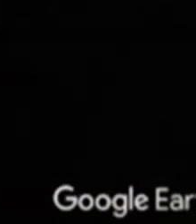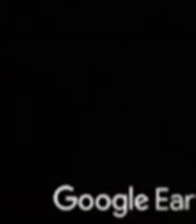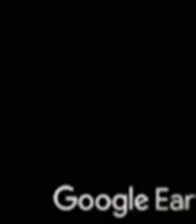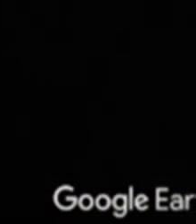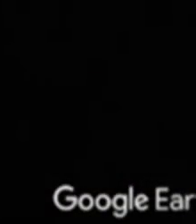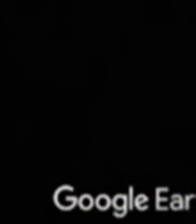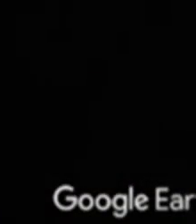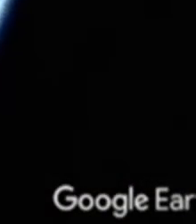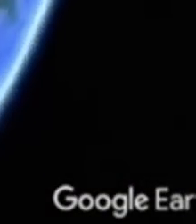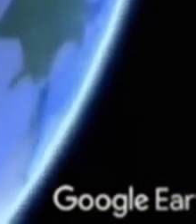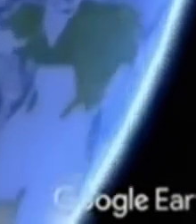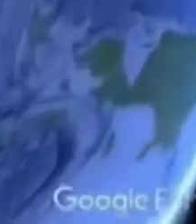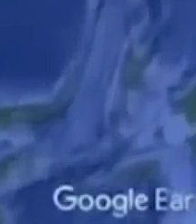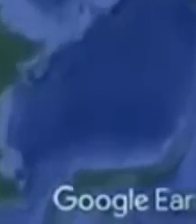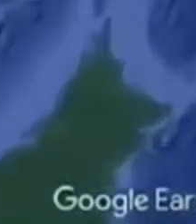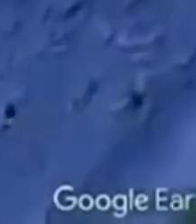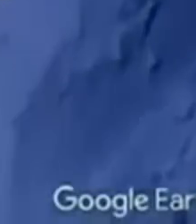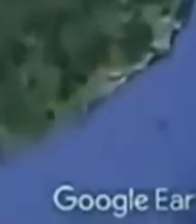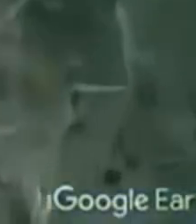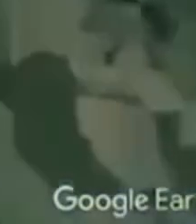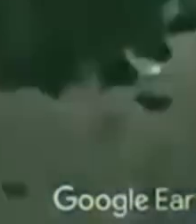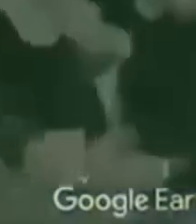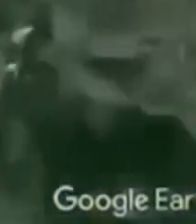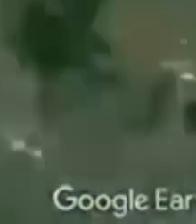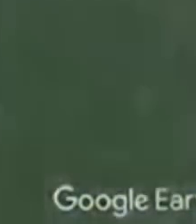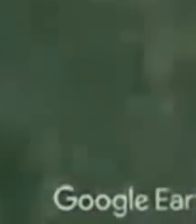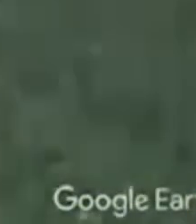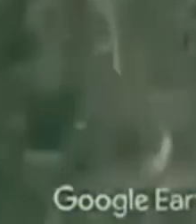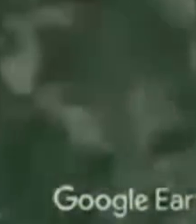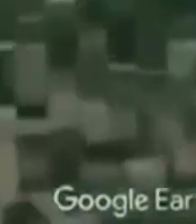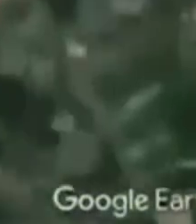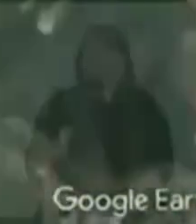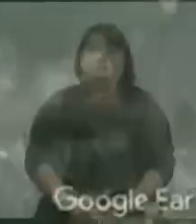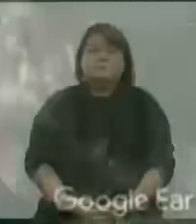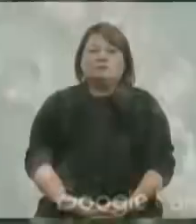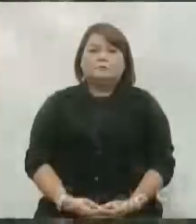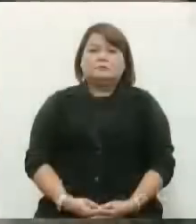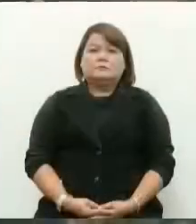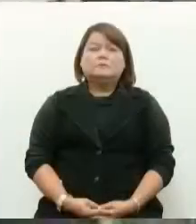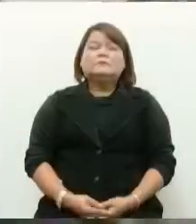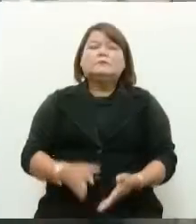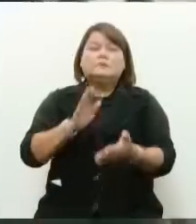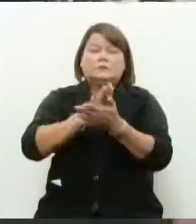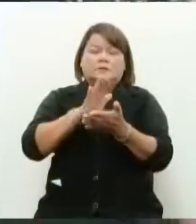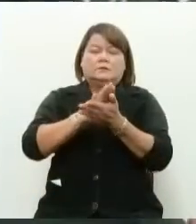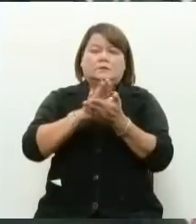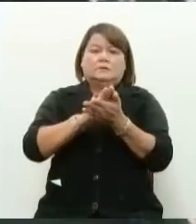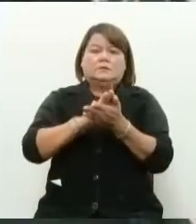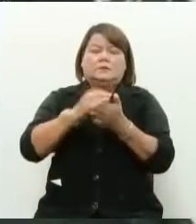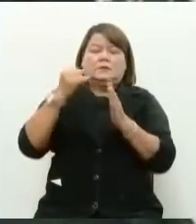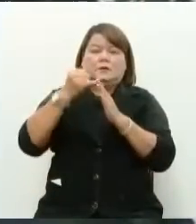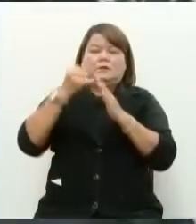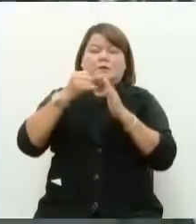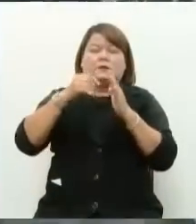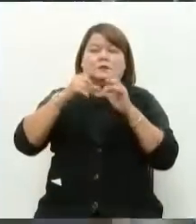โรงเรียนชุมชนวัดมาติการามตั้งอยู่ที่หมู่5ตำบลห้วยกรดพัฒนาอำเภอสันคบุรีจังหวัดชัยนาทเปิด